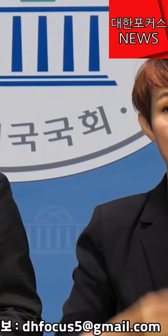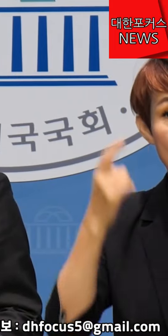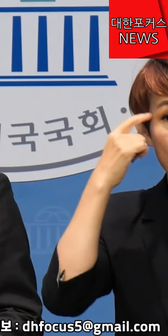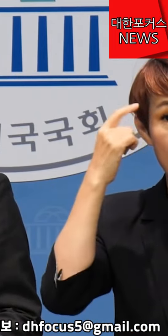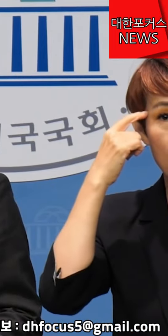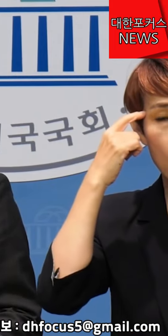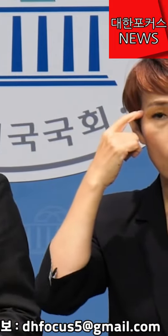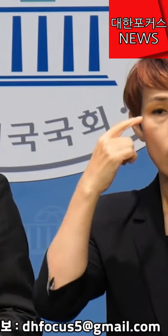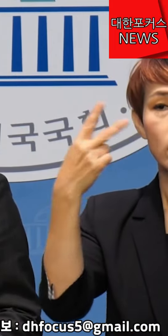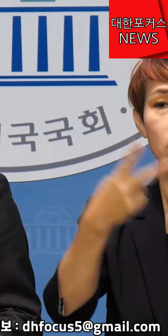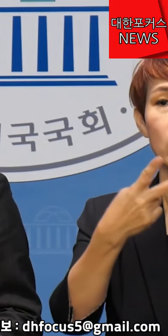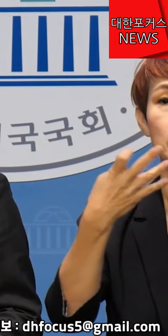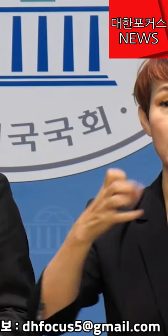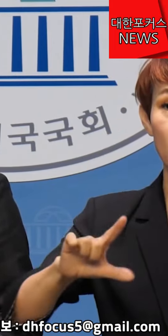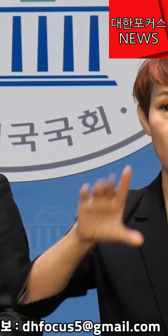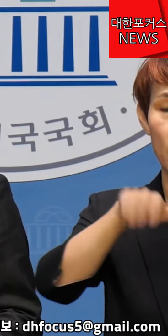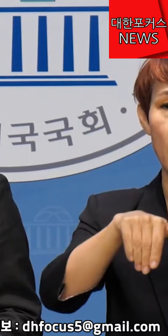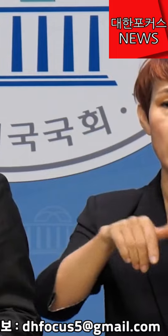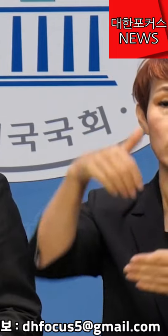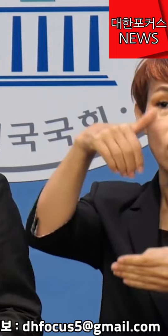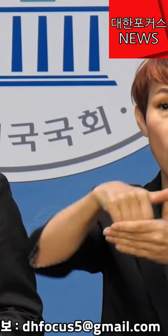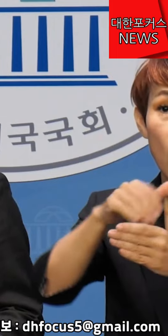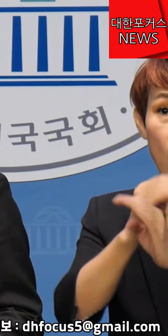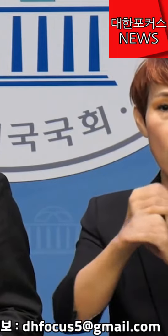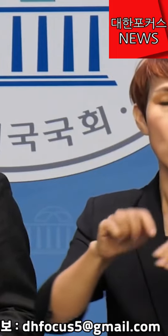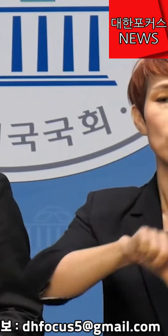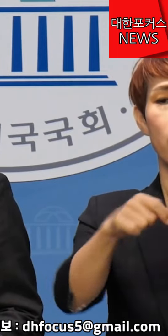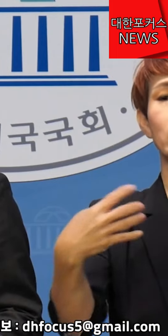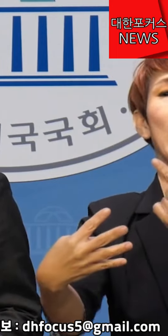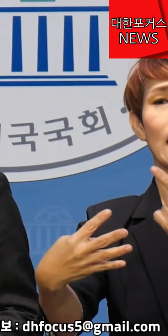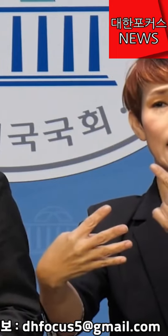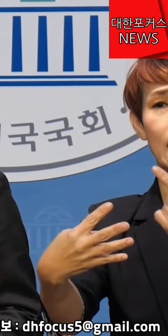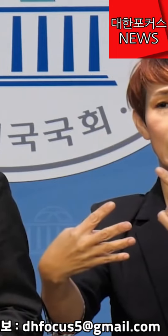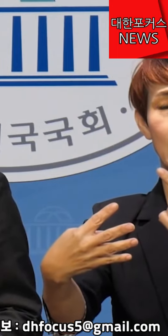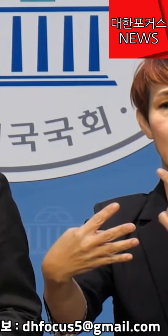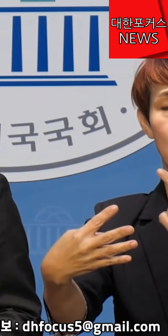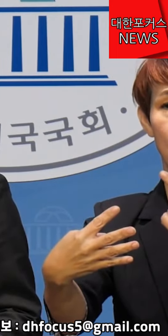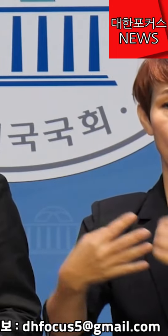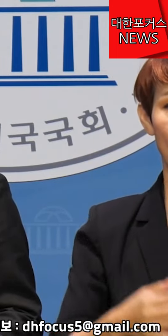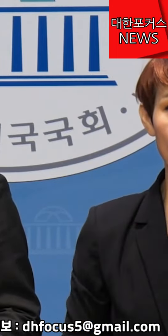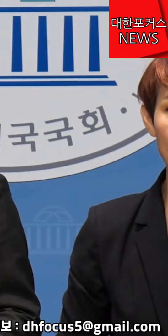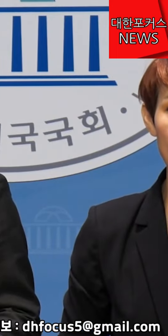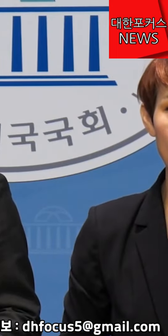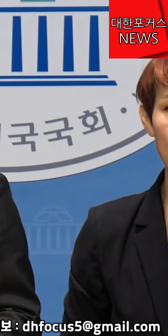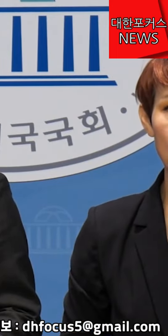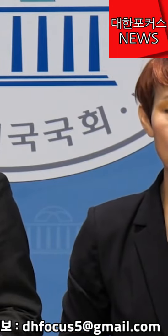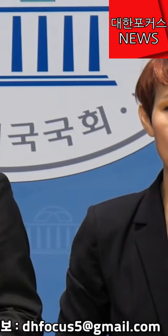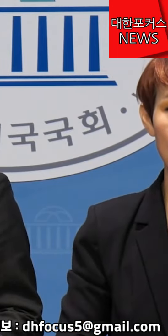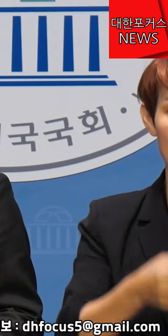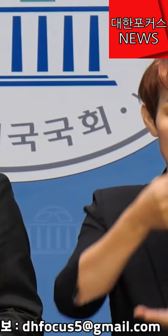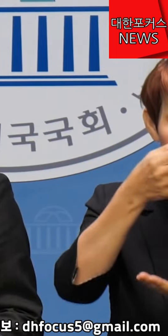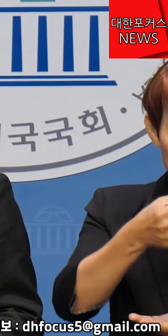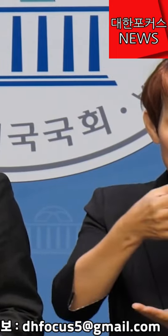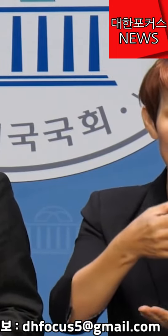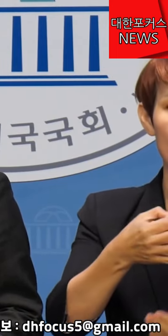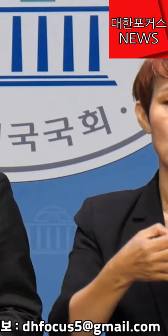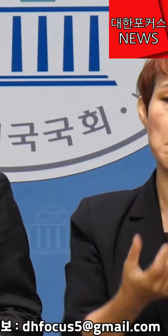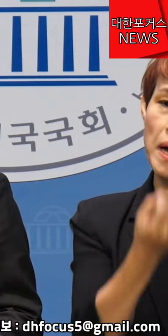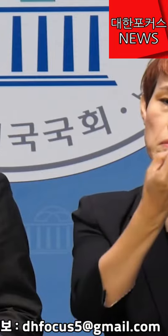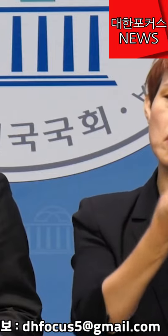이유는 2014년 당시 지방선거일이 6월 4일이기 때문입니다. 그런데 이를 위한 자금이 빠르면